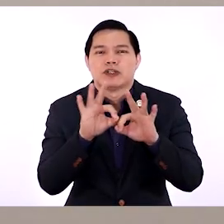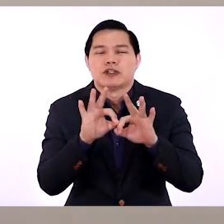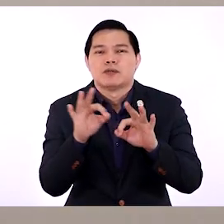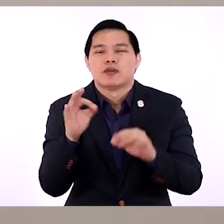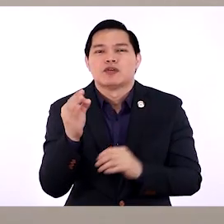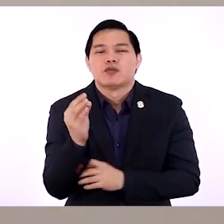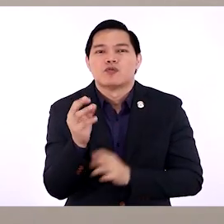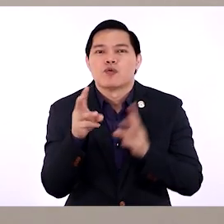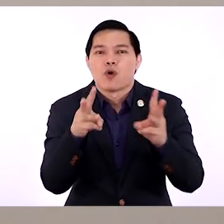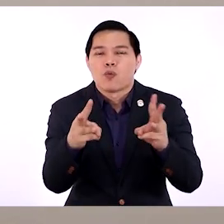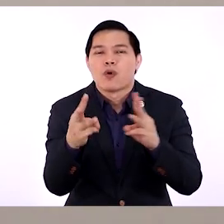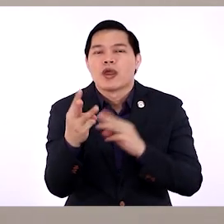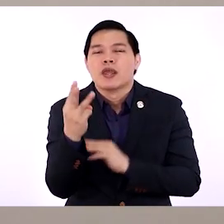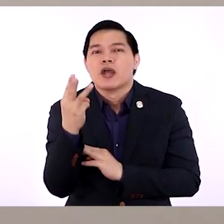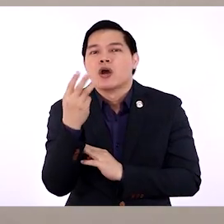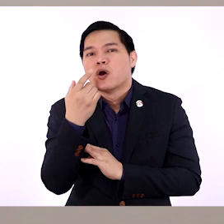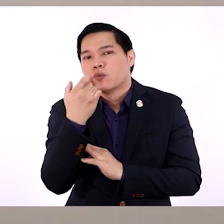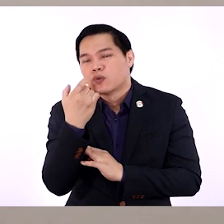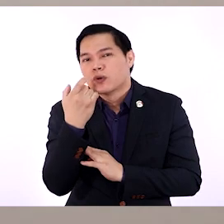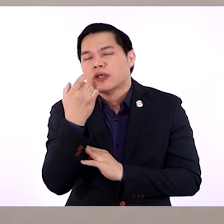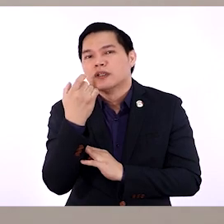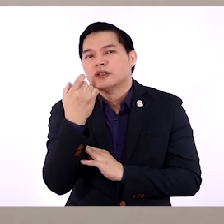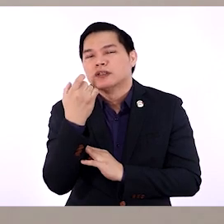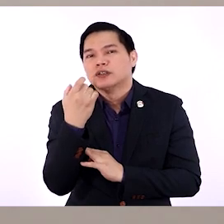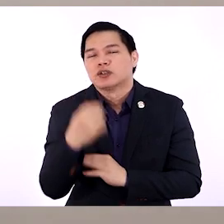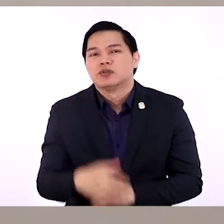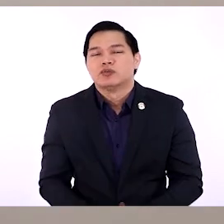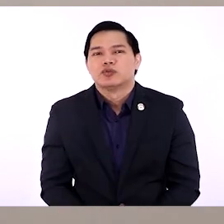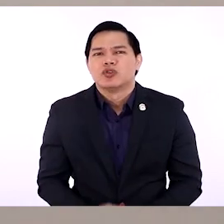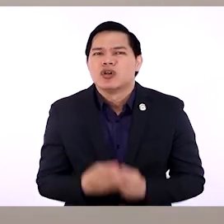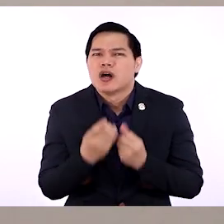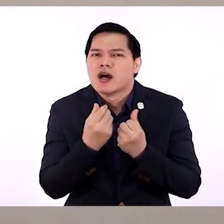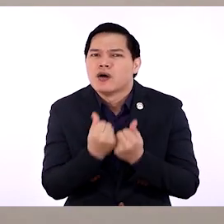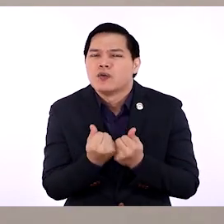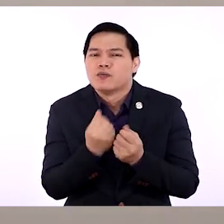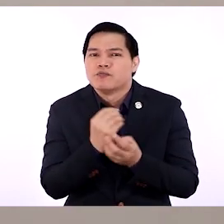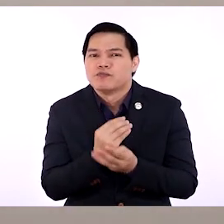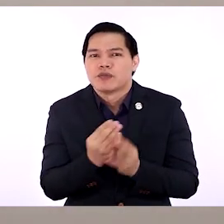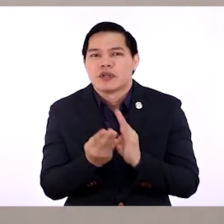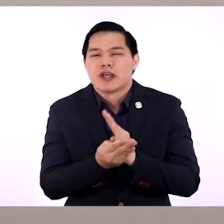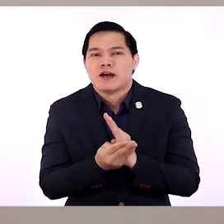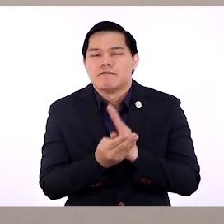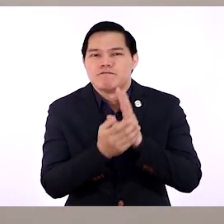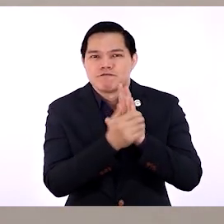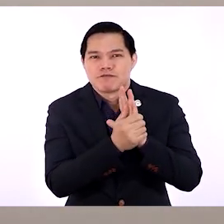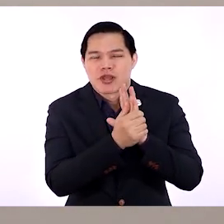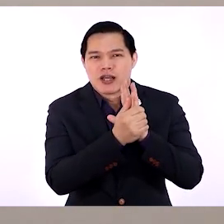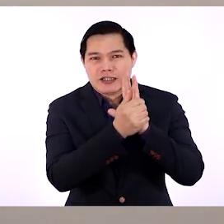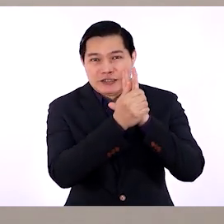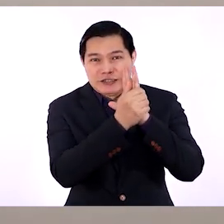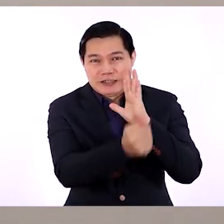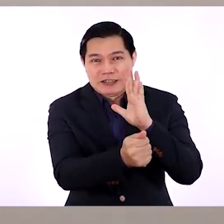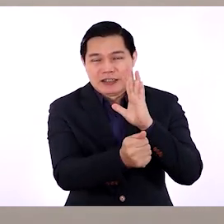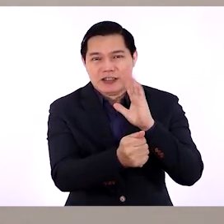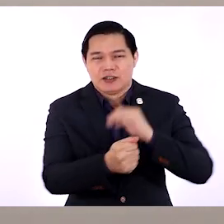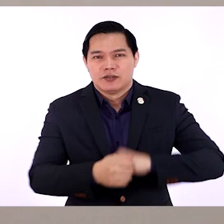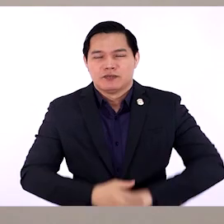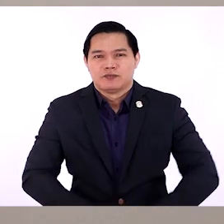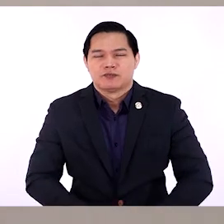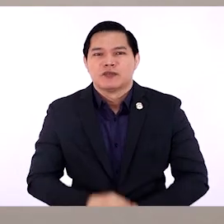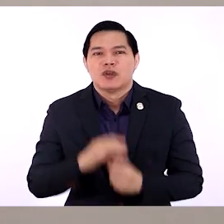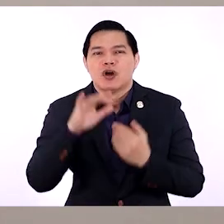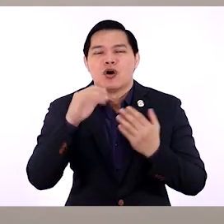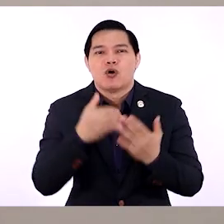two-way radio na dito po nakasalalay kung papaano maging mahusay na modulator ang